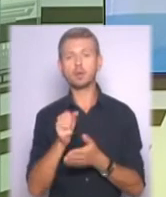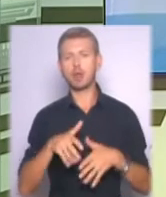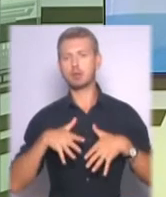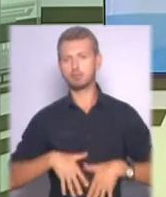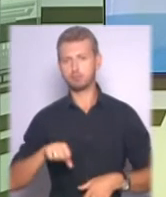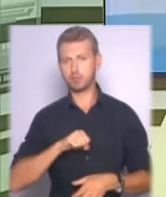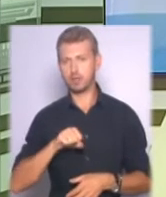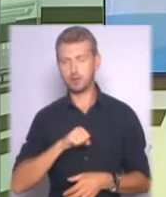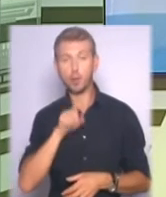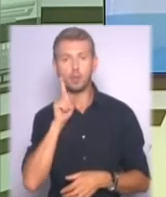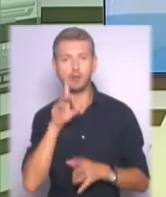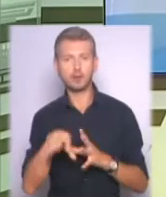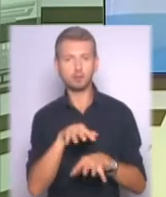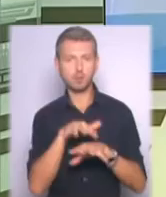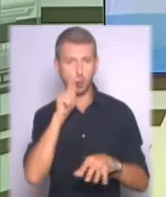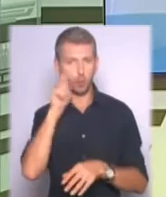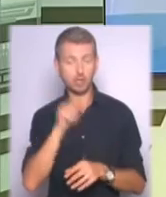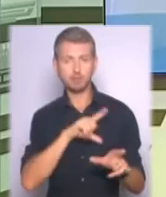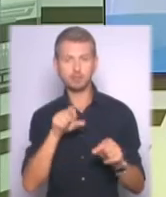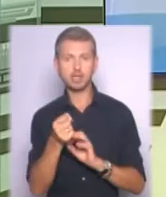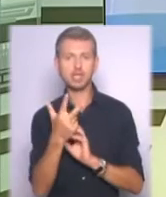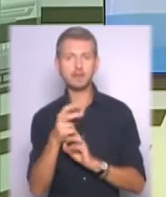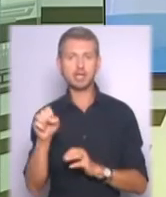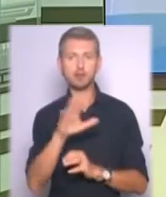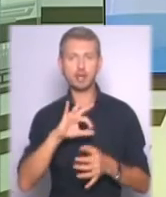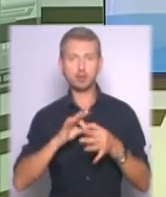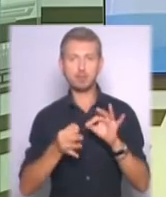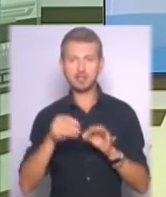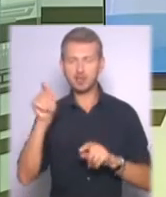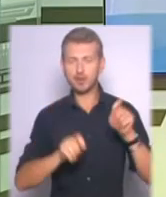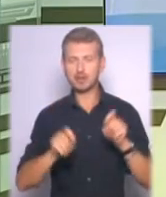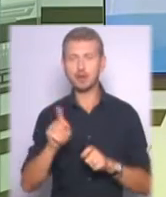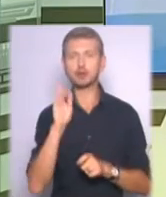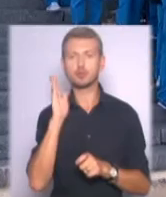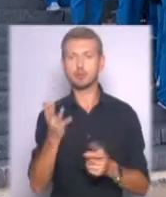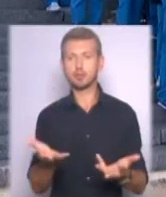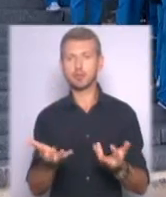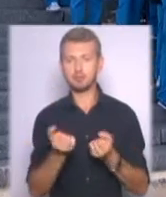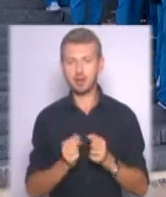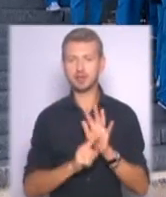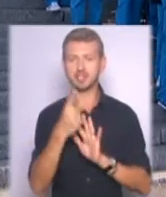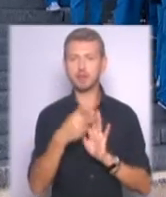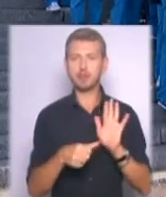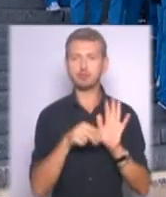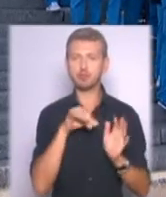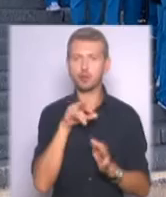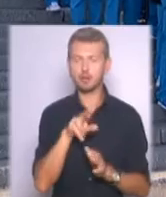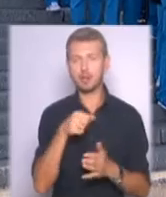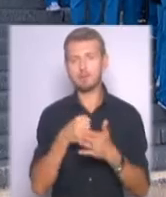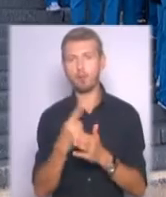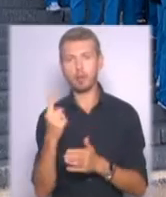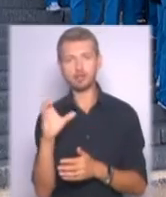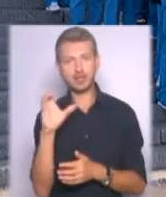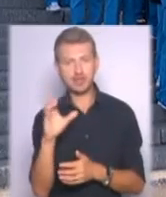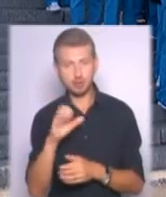Юнацька збірна України вирушила на 13-й Європейський олімпійський фестиваль, що прийматиме з 26 липня по 1 серпня